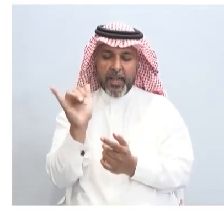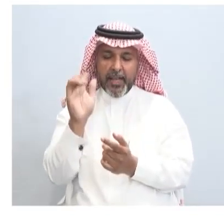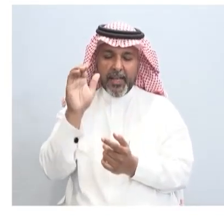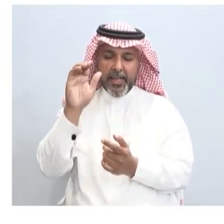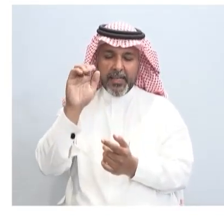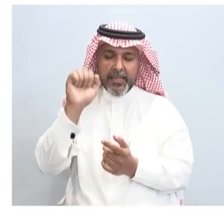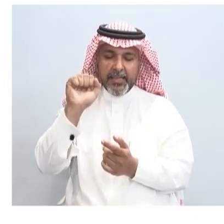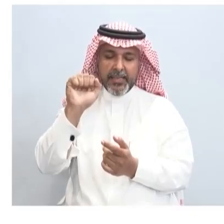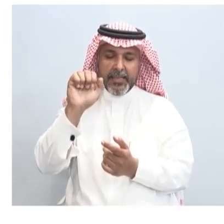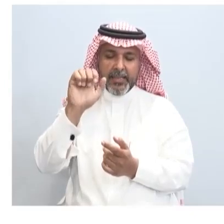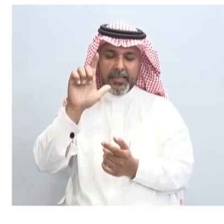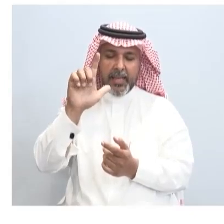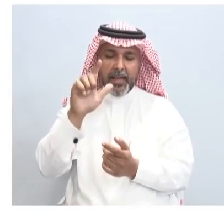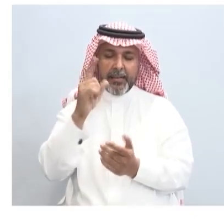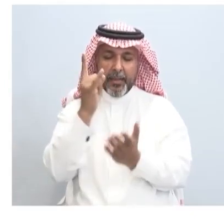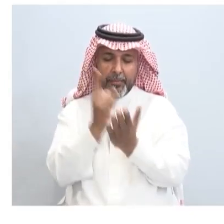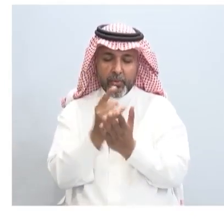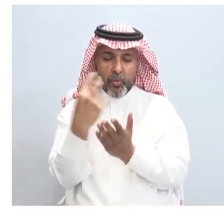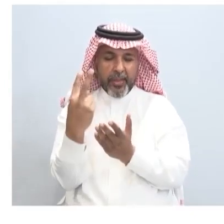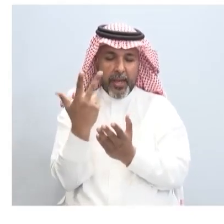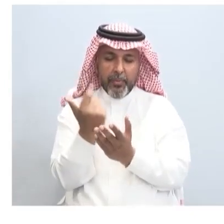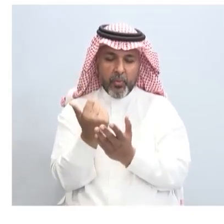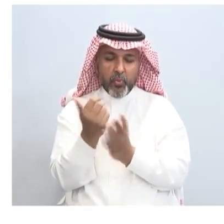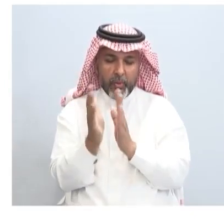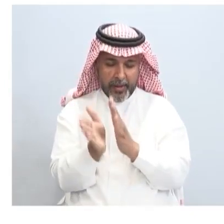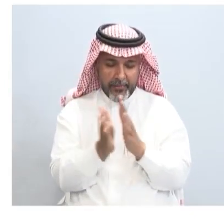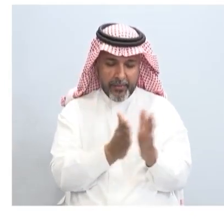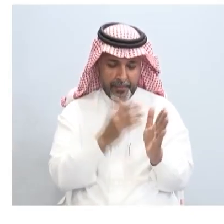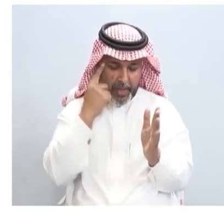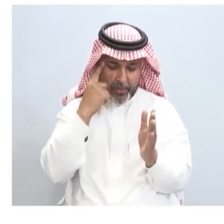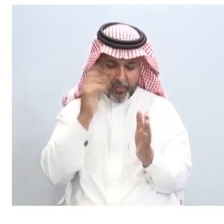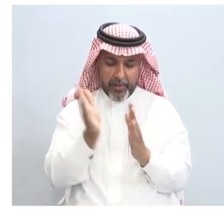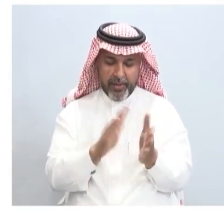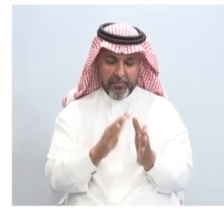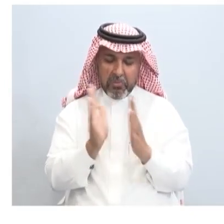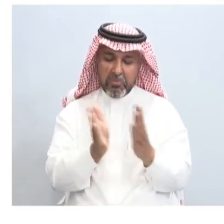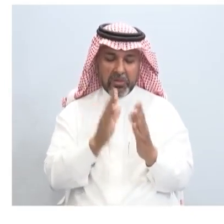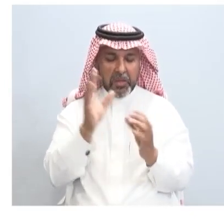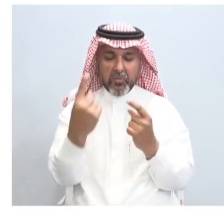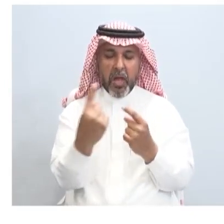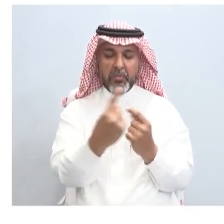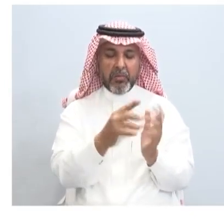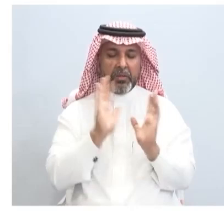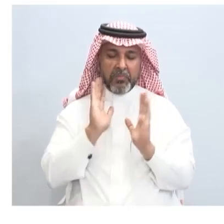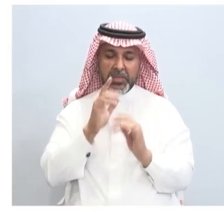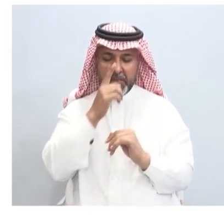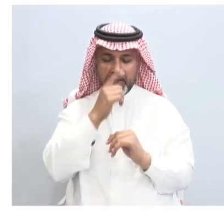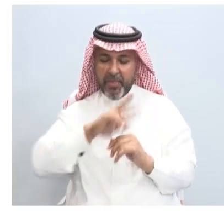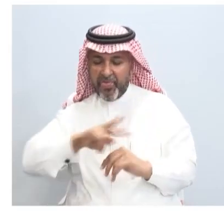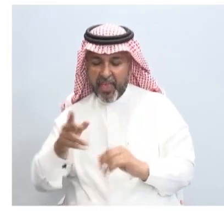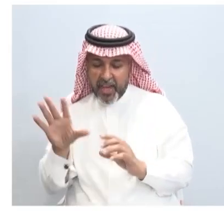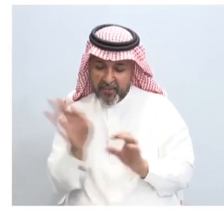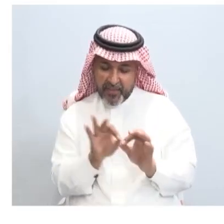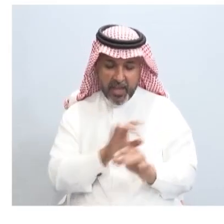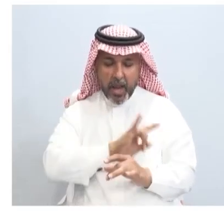ومهند هو الامين فبالتالي ما اعطاني الا خيار واحد وبالتالي حيكون الاحتمال هو عباره عن واحد على